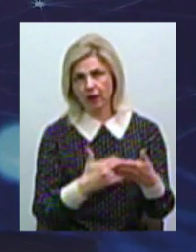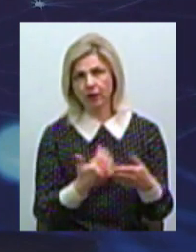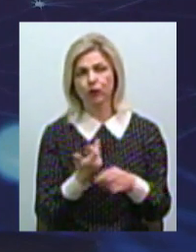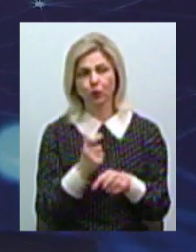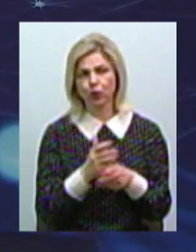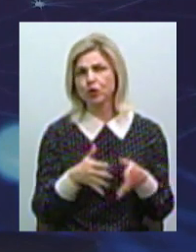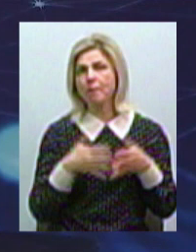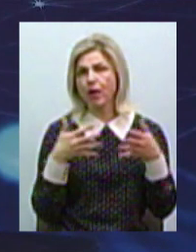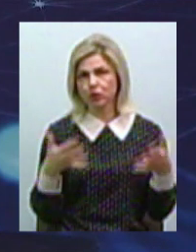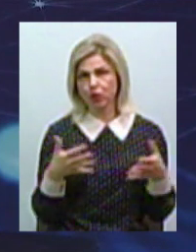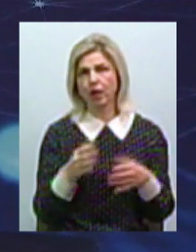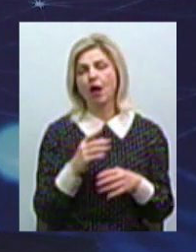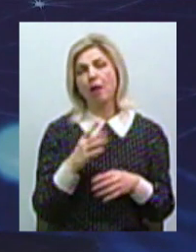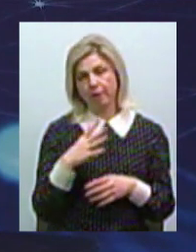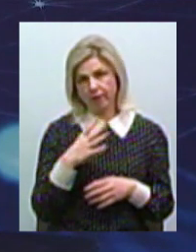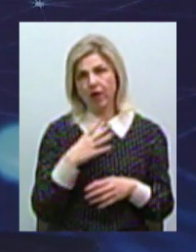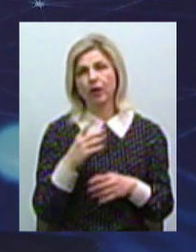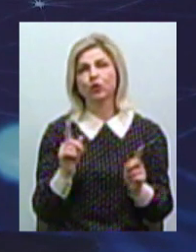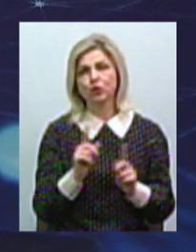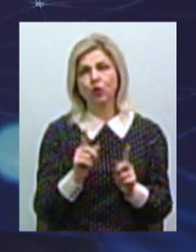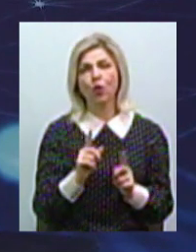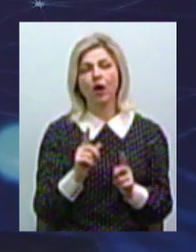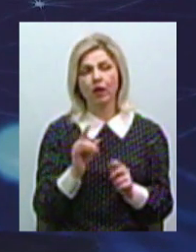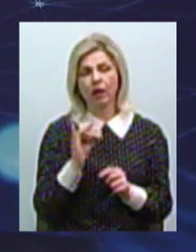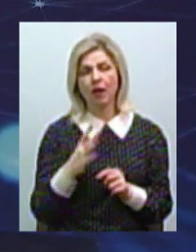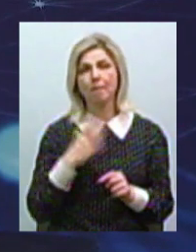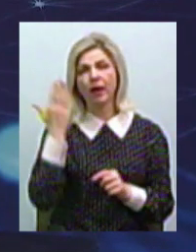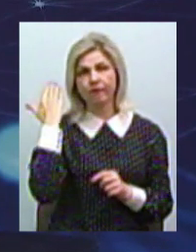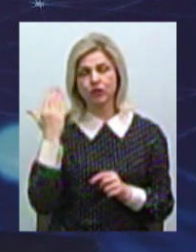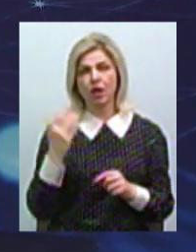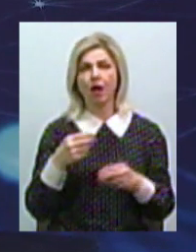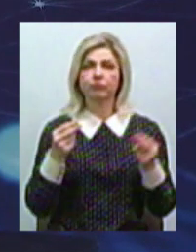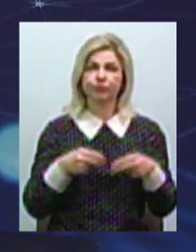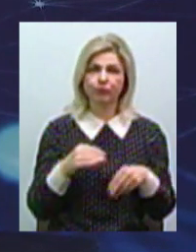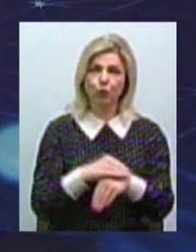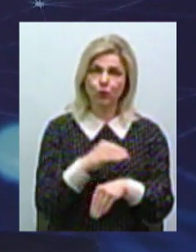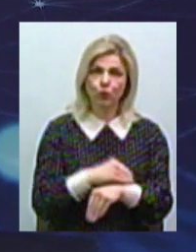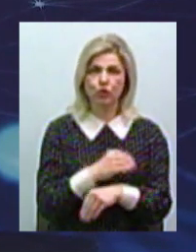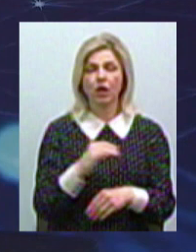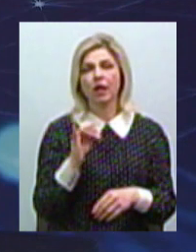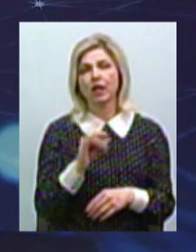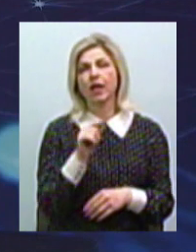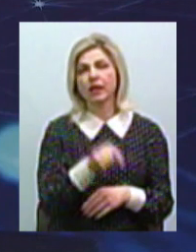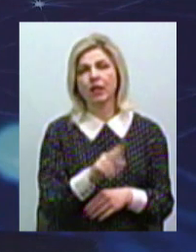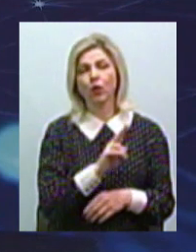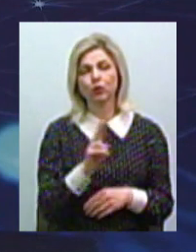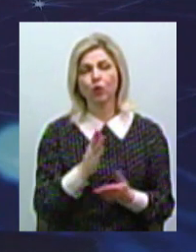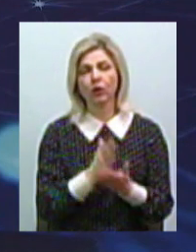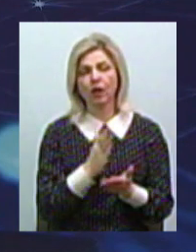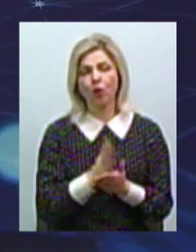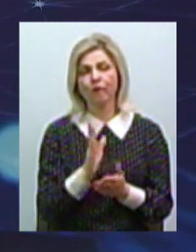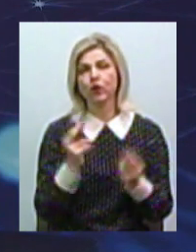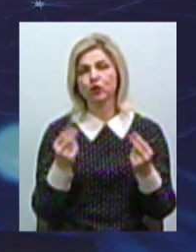досить обширним, і звичайно, що також окрема увага звертається і на колишнє подружжя, тобто це не тільки ті особи, які на даний час перебувають в шлюбі, да,